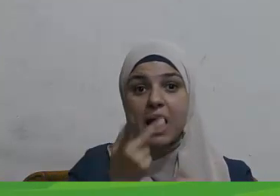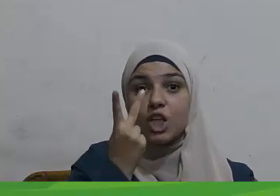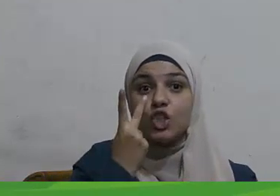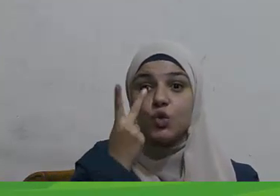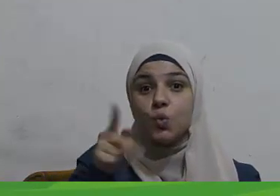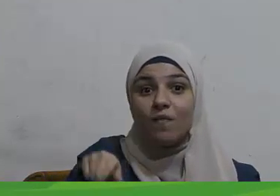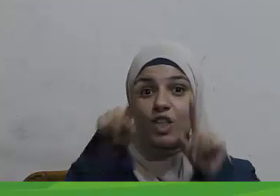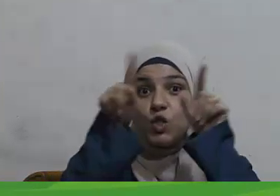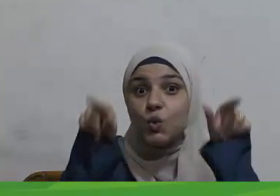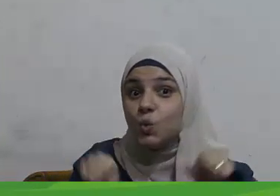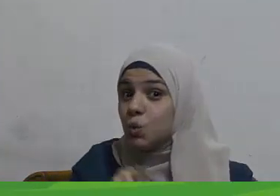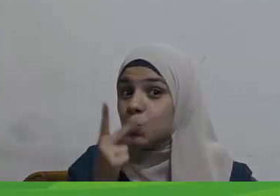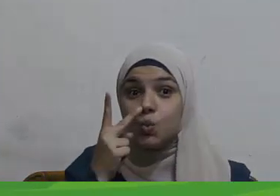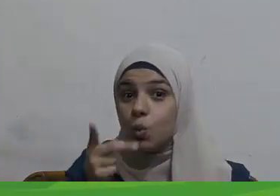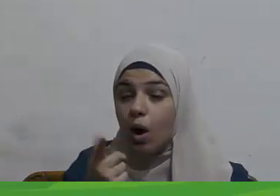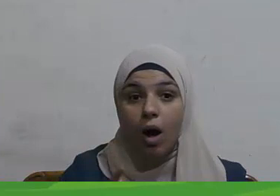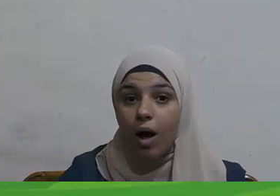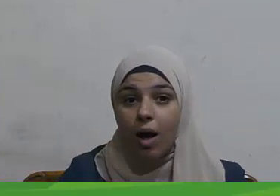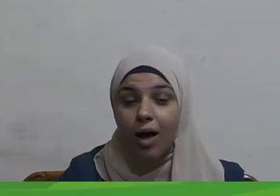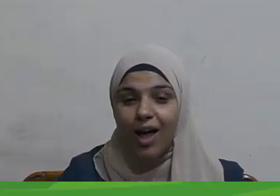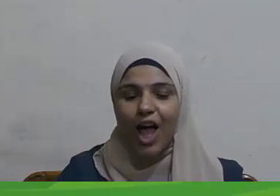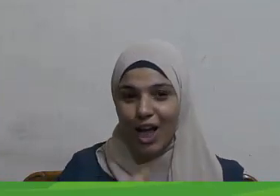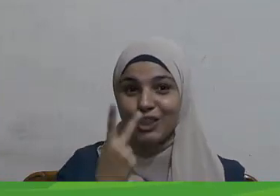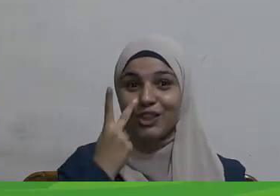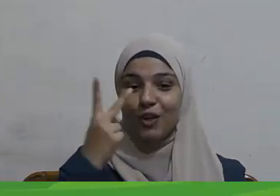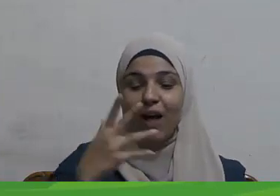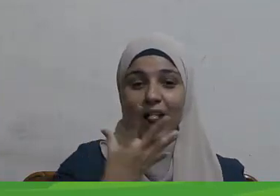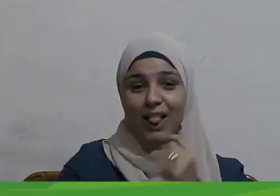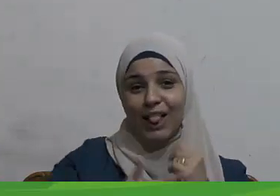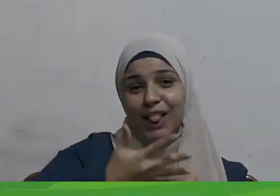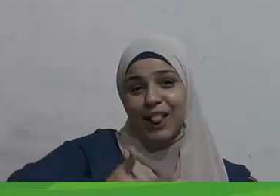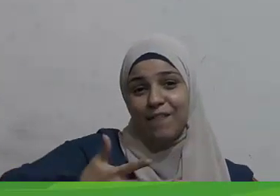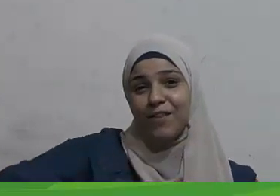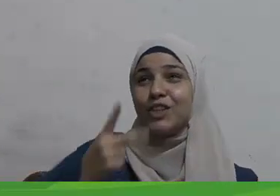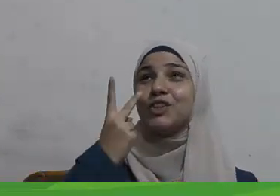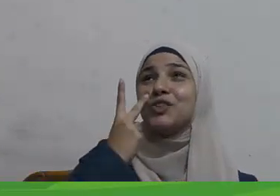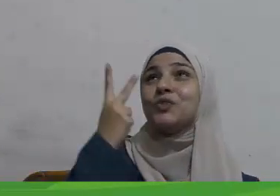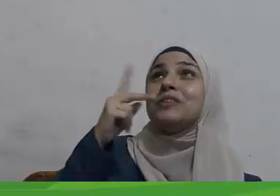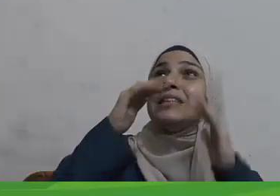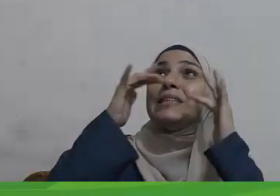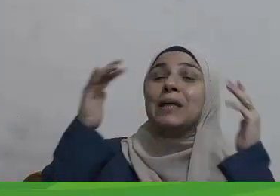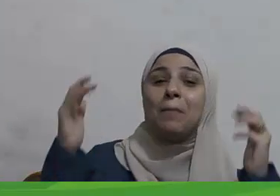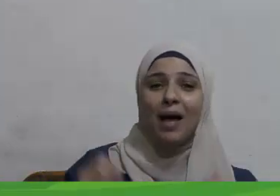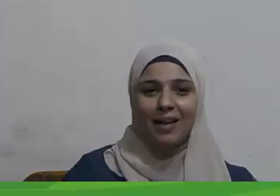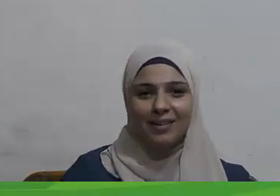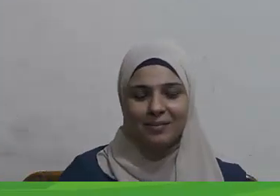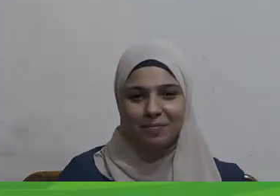ماذا ترى في هذه الصورة؟ أرى طفلا ينظر للسماء.